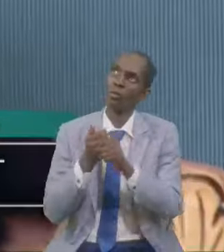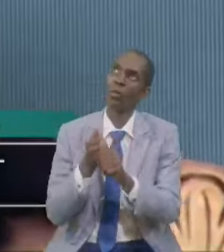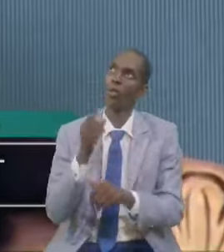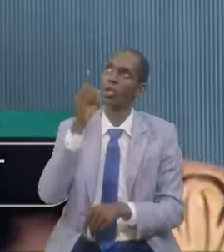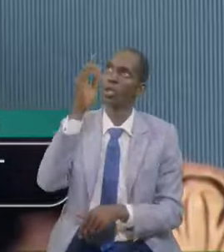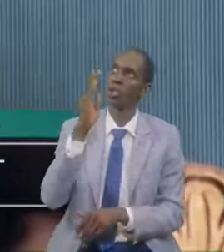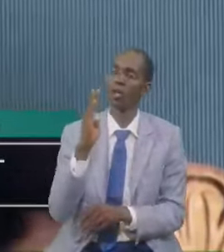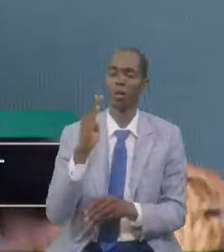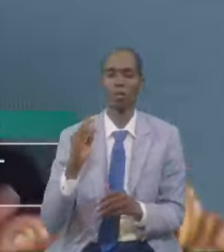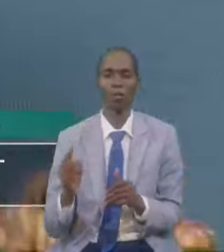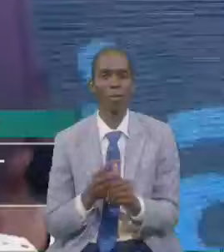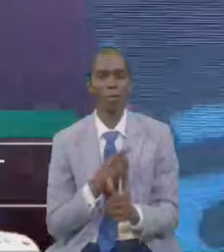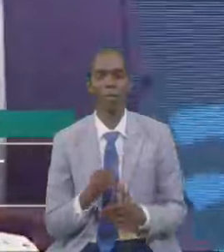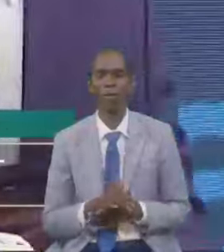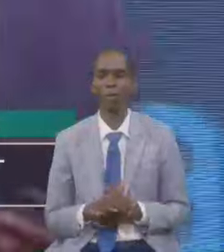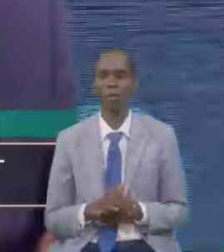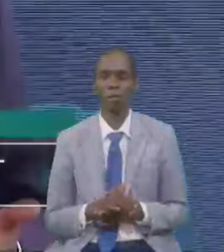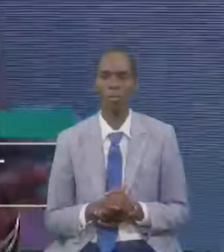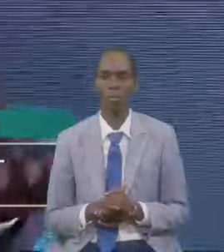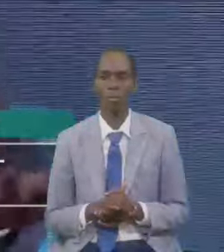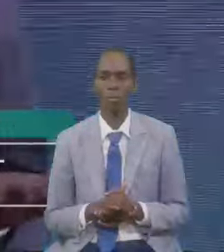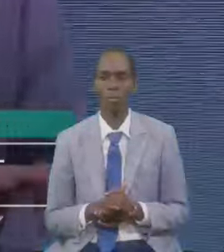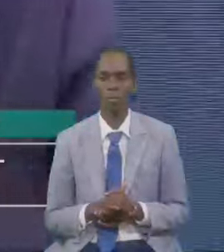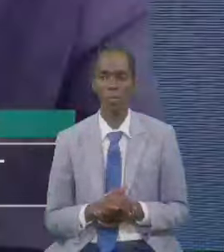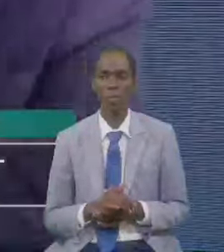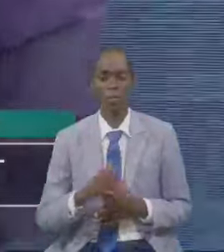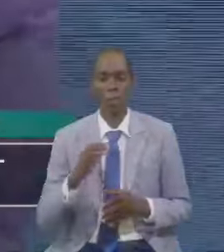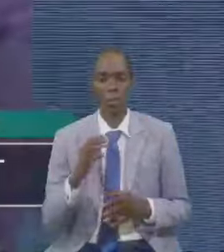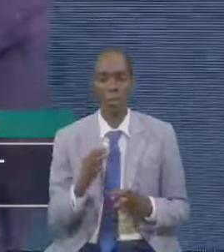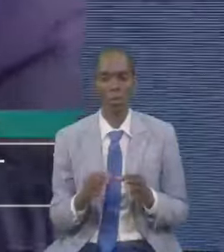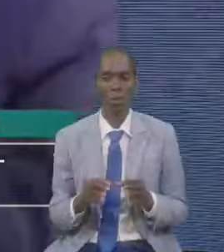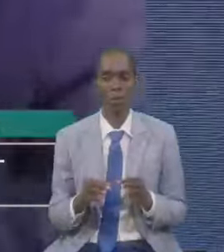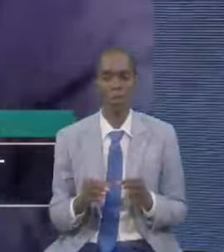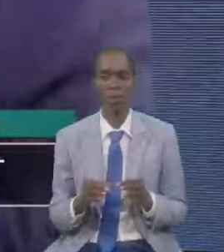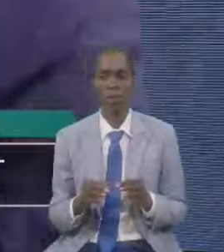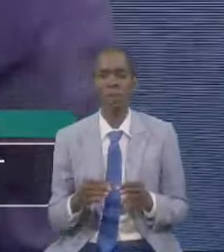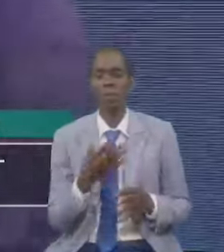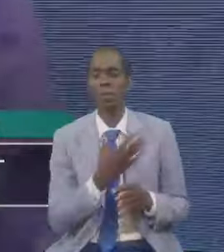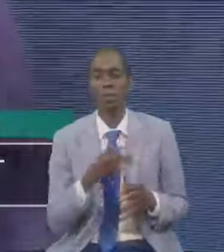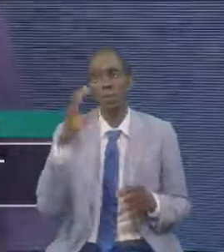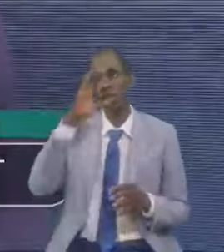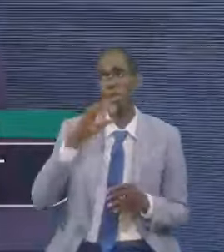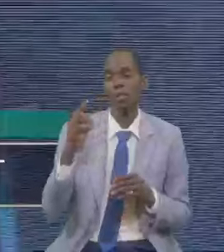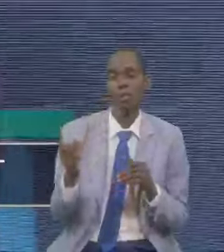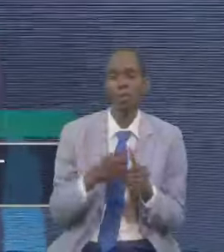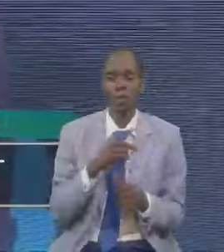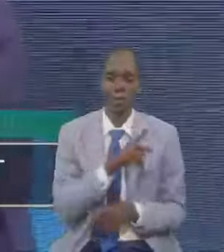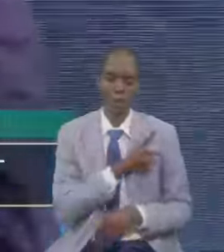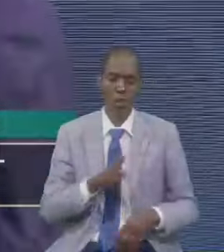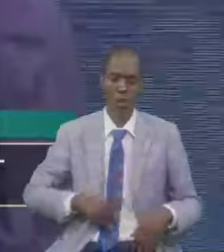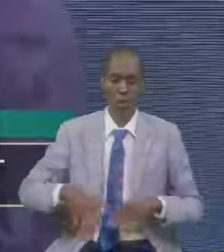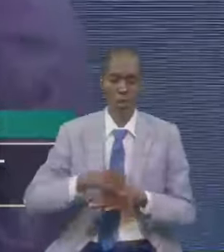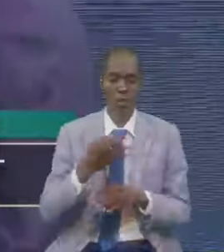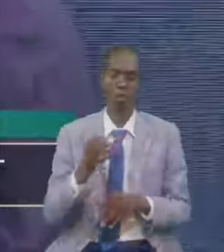మొదటి స్థానంలో దేవుణ్ణి ఉంచండి. Seek ye the kingdom of God and his righteousness and all these things shall be added unto you.